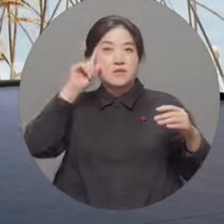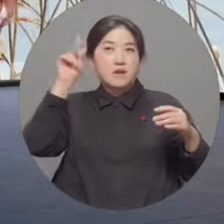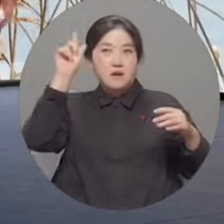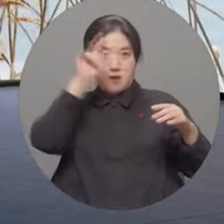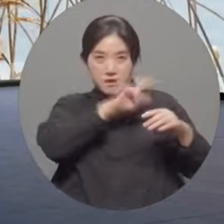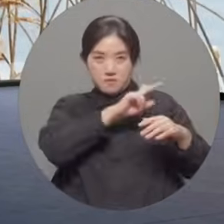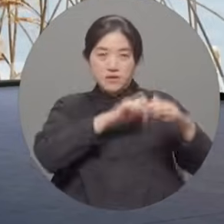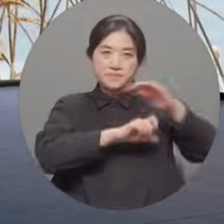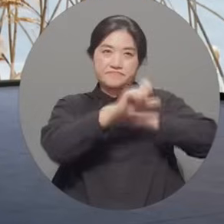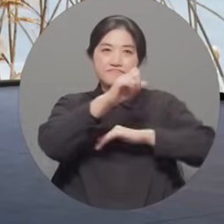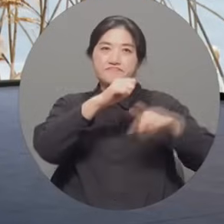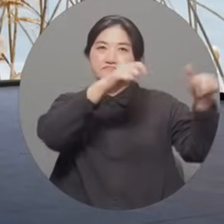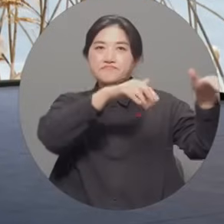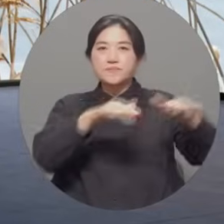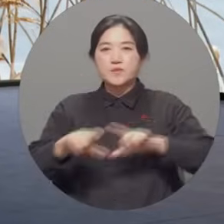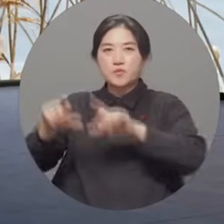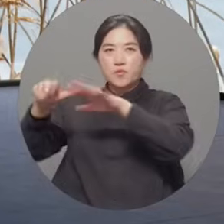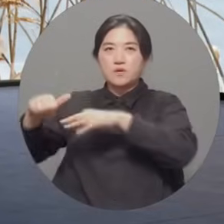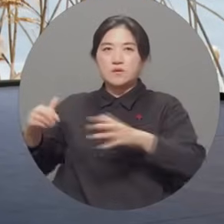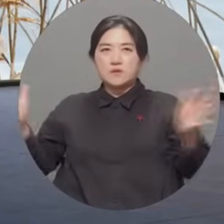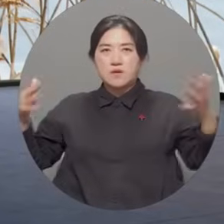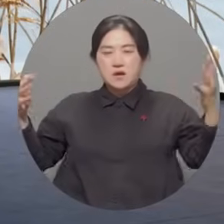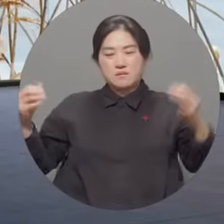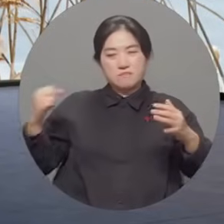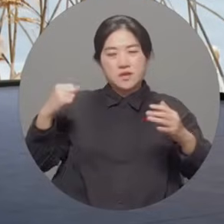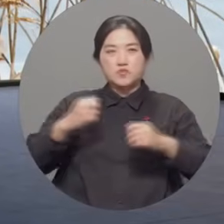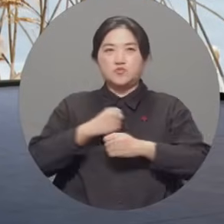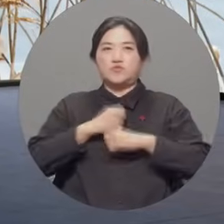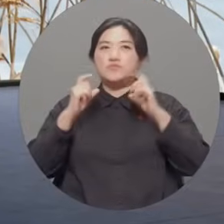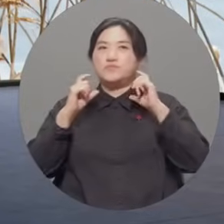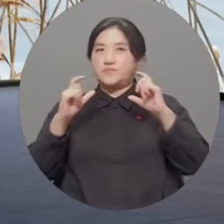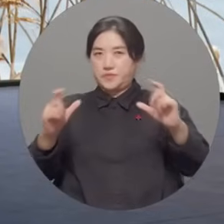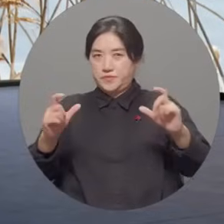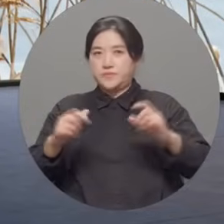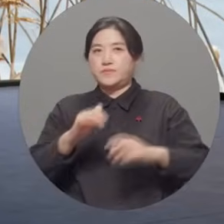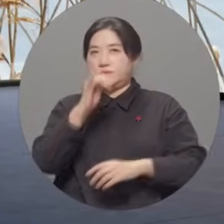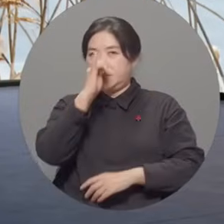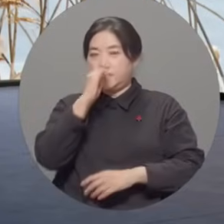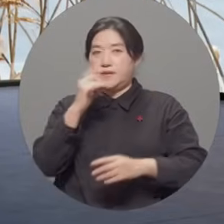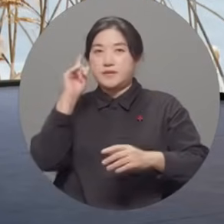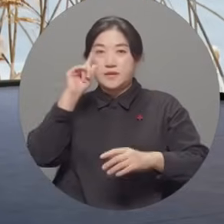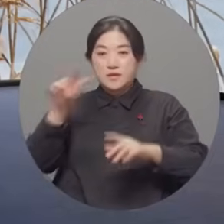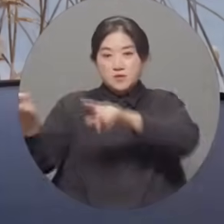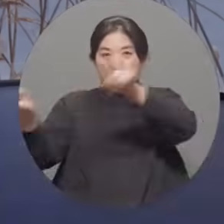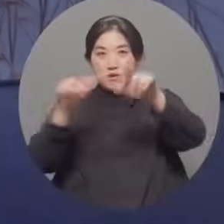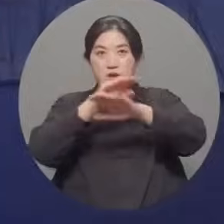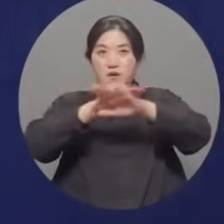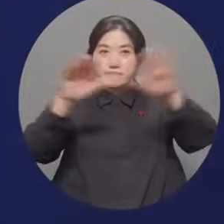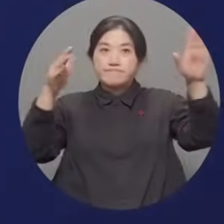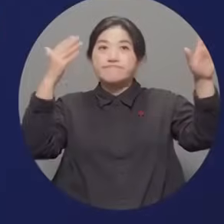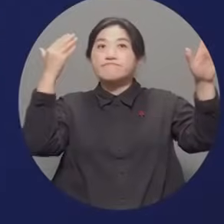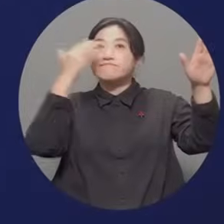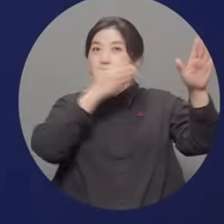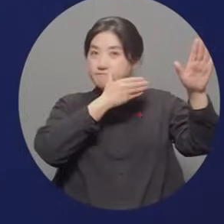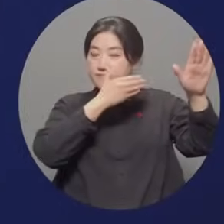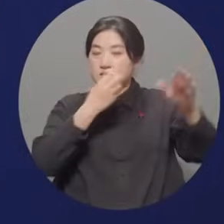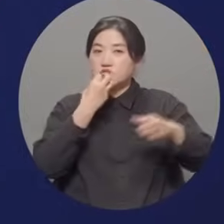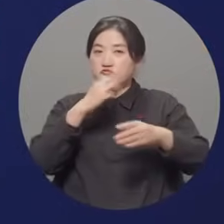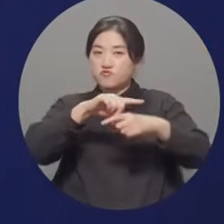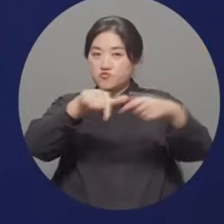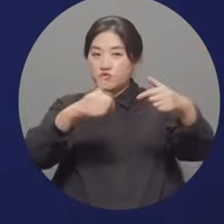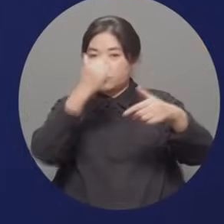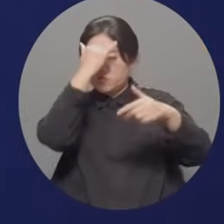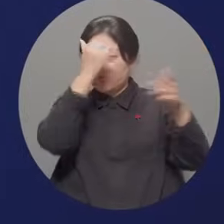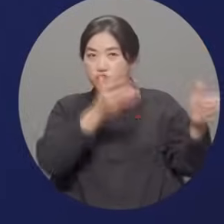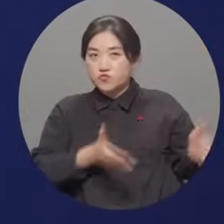오전부터는 서해안과 동해안을 중심으로 강풍주의보까지 내려지겠습니다. 내일 전국의 하늘 자체는 맑겠지만 수도권과